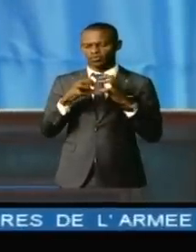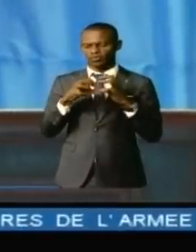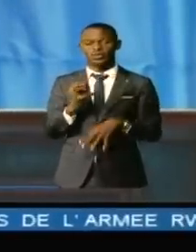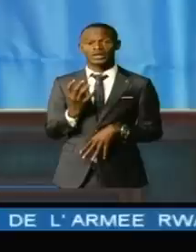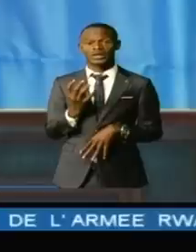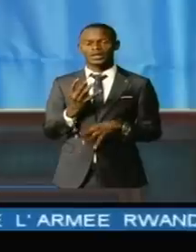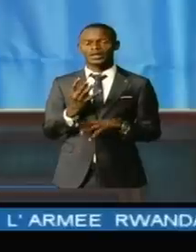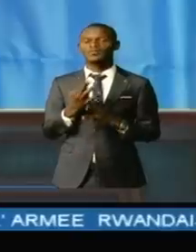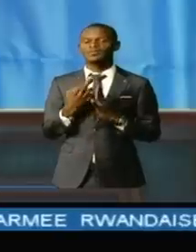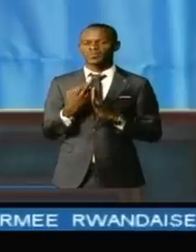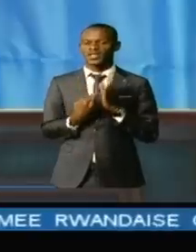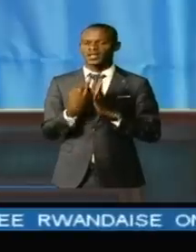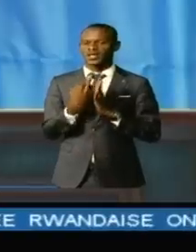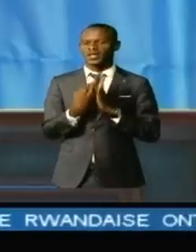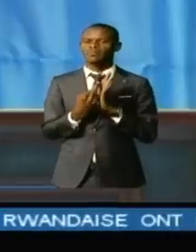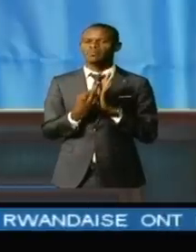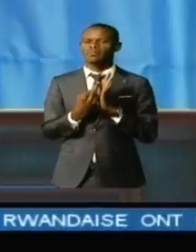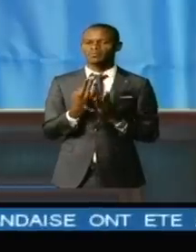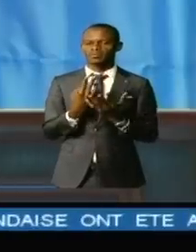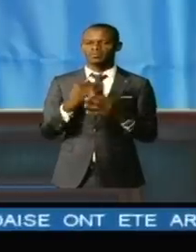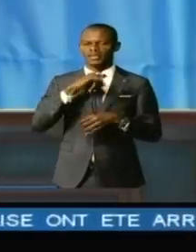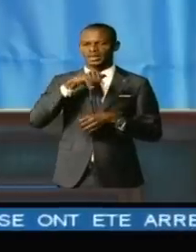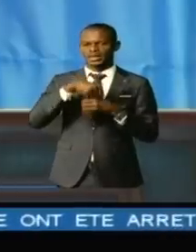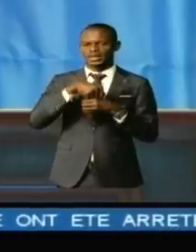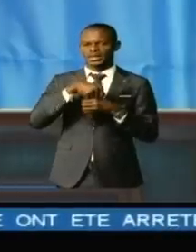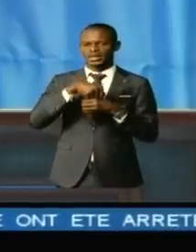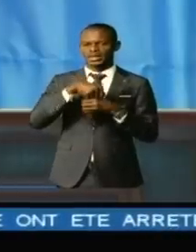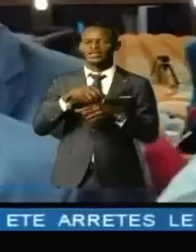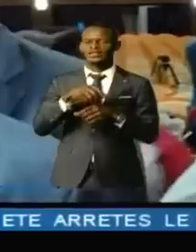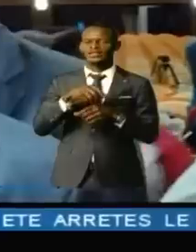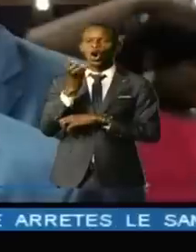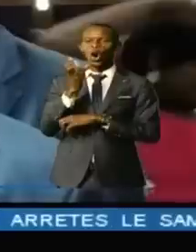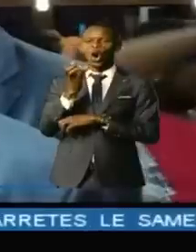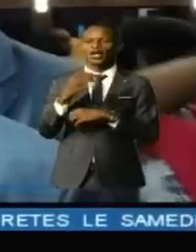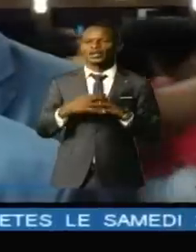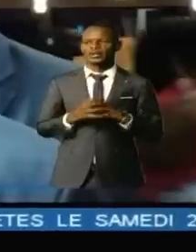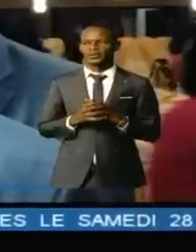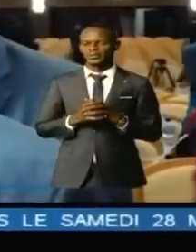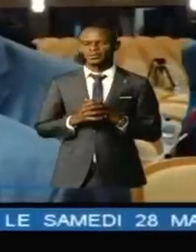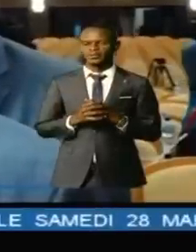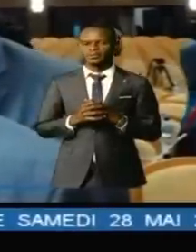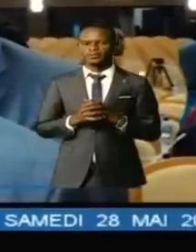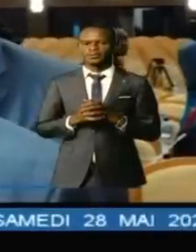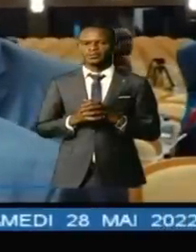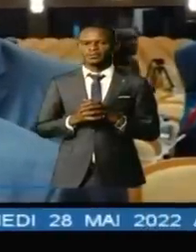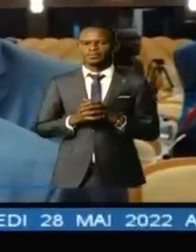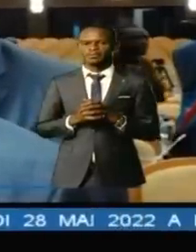intérieur du Congrès. Merci.